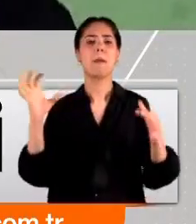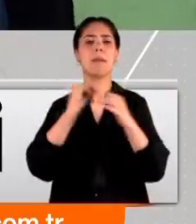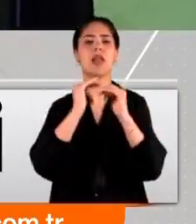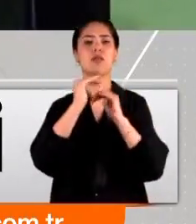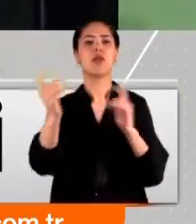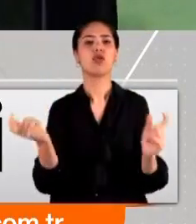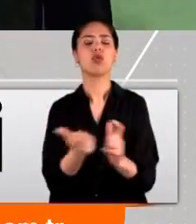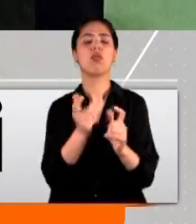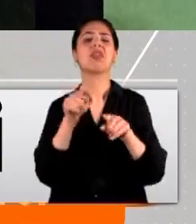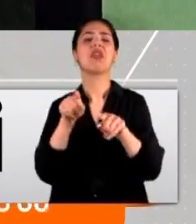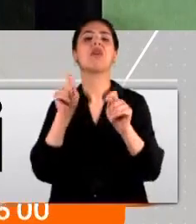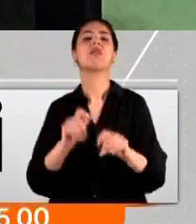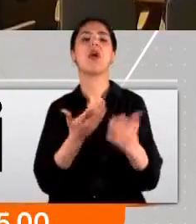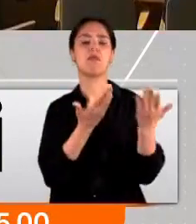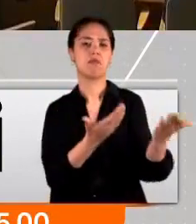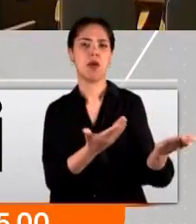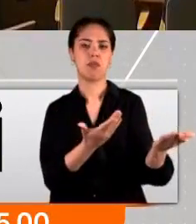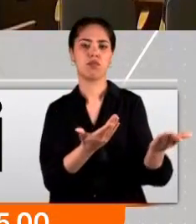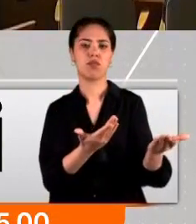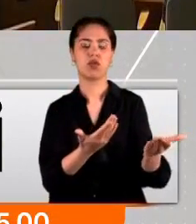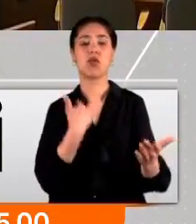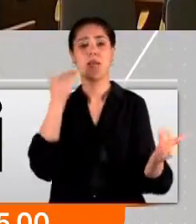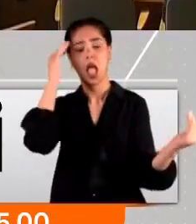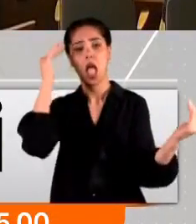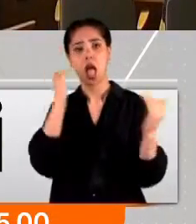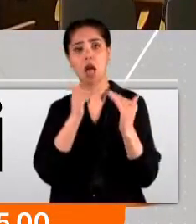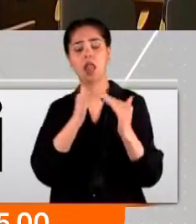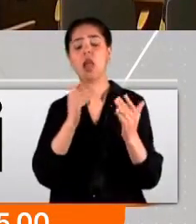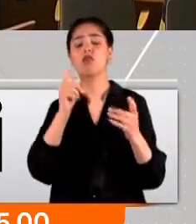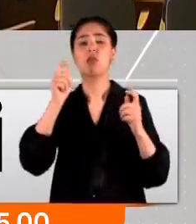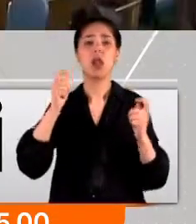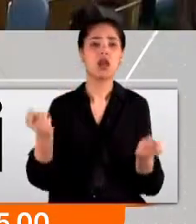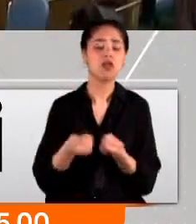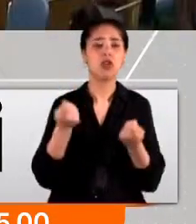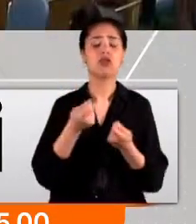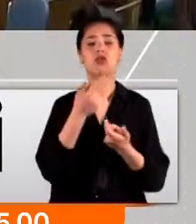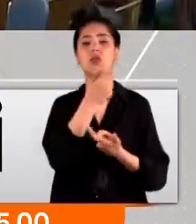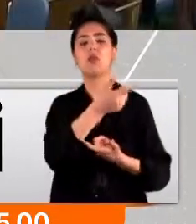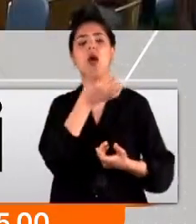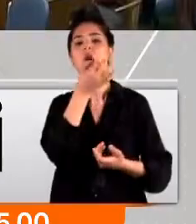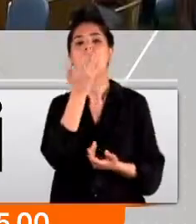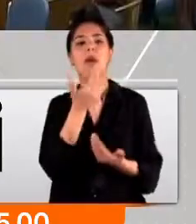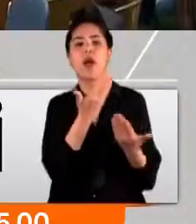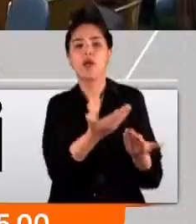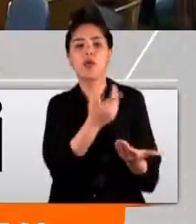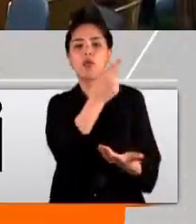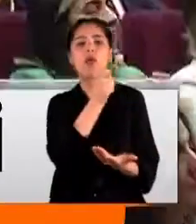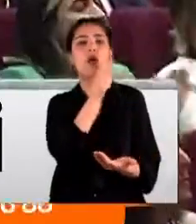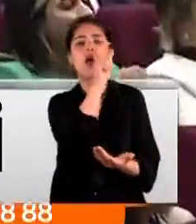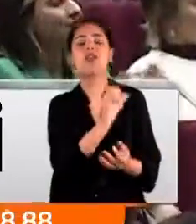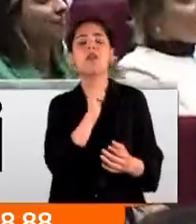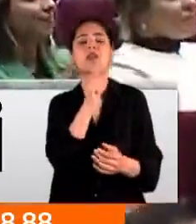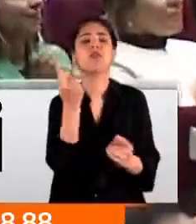toplantısını takip etmemiş. Müzakereler yürüttüğümüzden muhakkak haberi yok. Gerçi bu adamın neyden haberi var